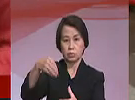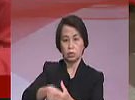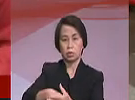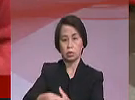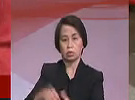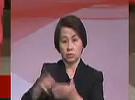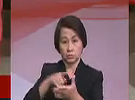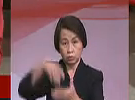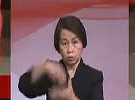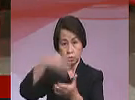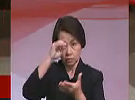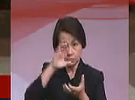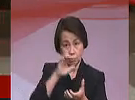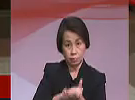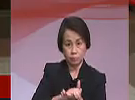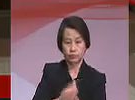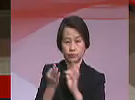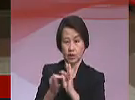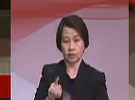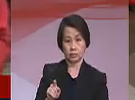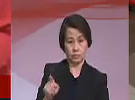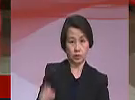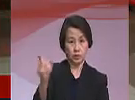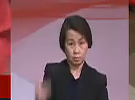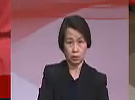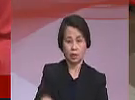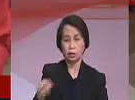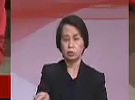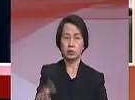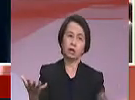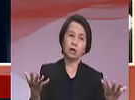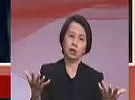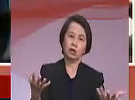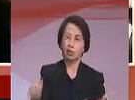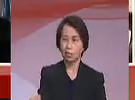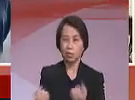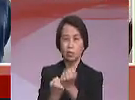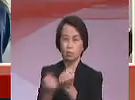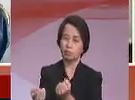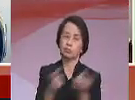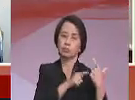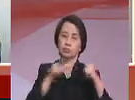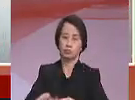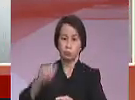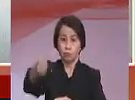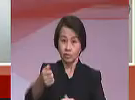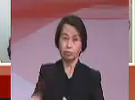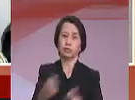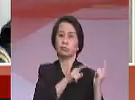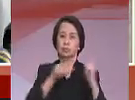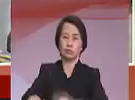usul undi kepercayaan terhadapnya, dan beliau meletakkan jawatan sebagai menteri besar pada keesokan